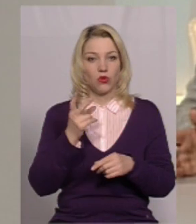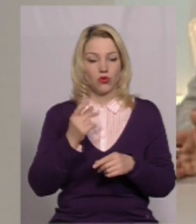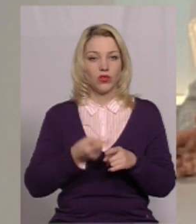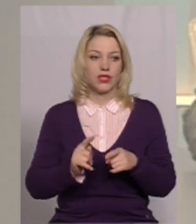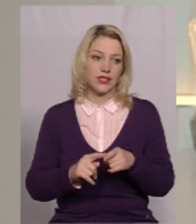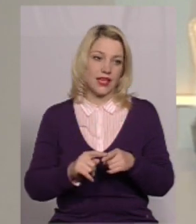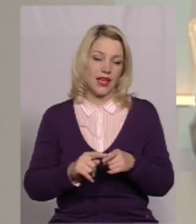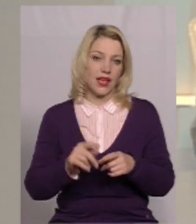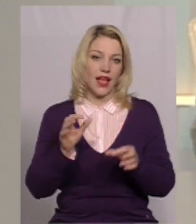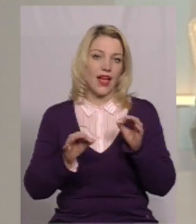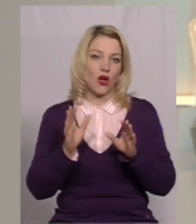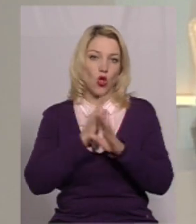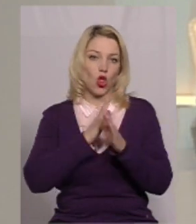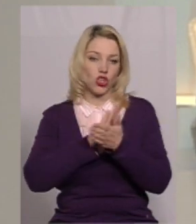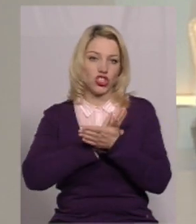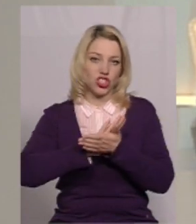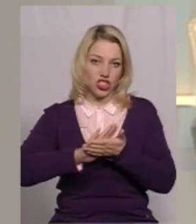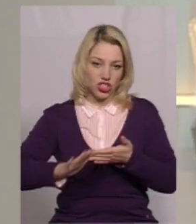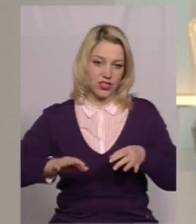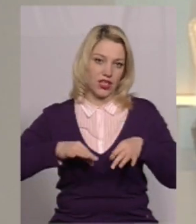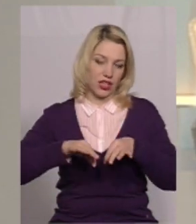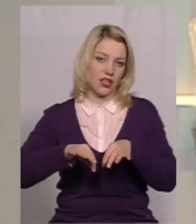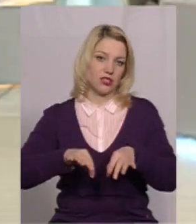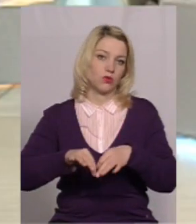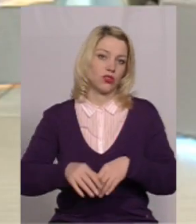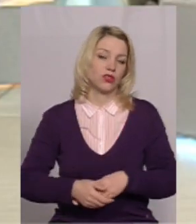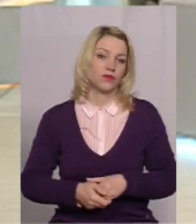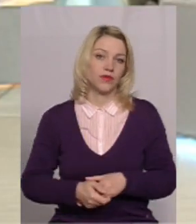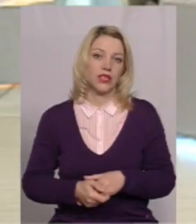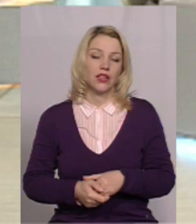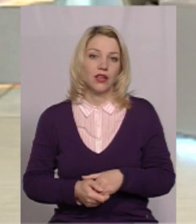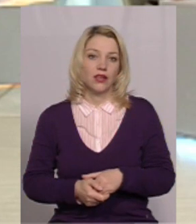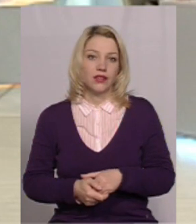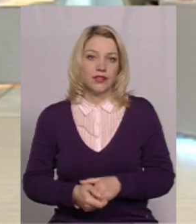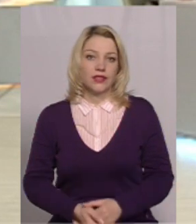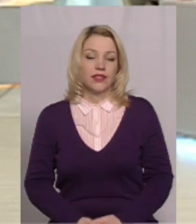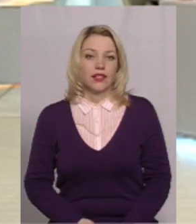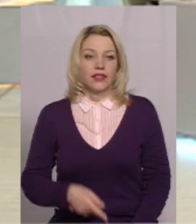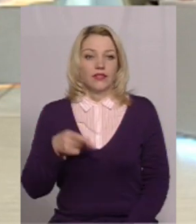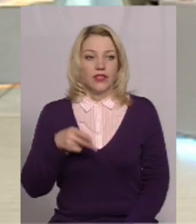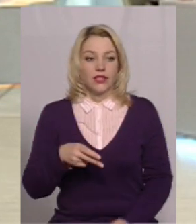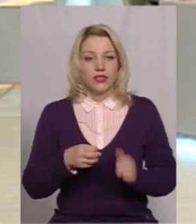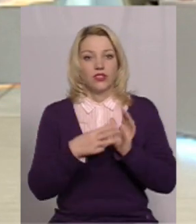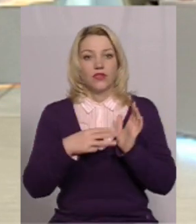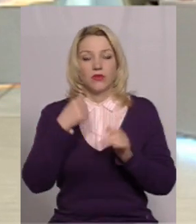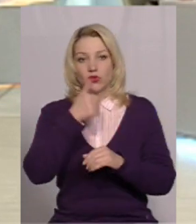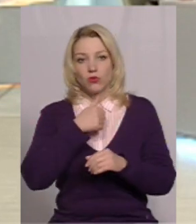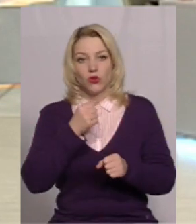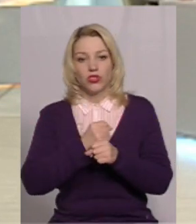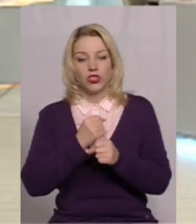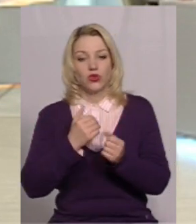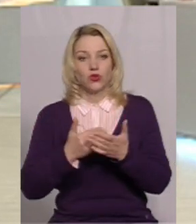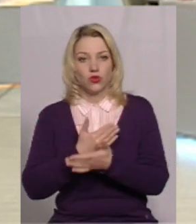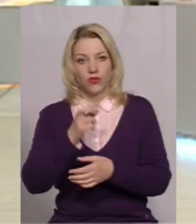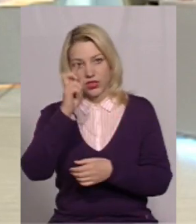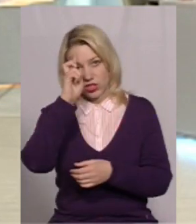це екологічно більш... Чистий транспорт, так. Абсолютно. З 2018 року діють